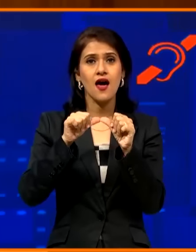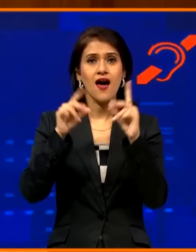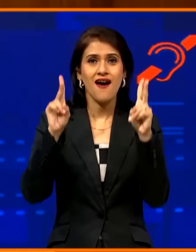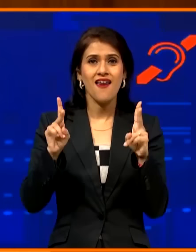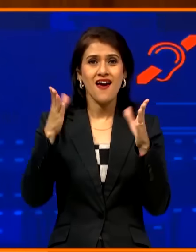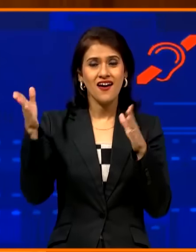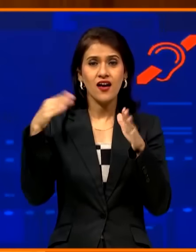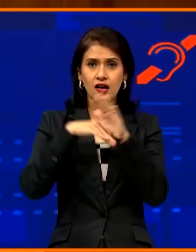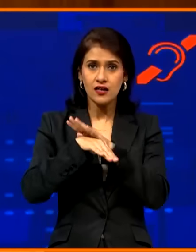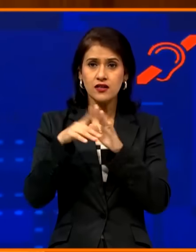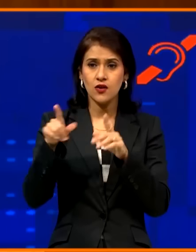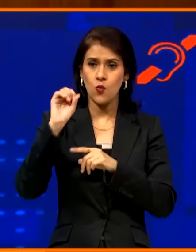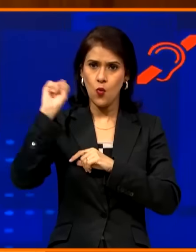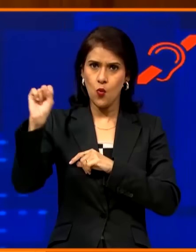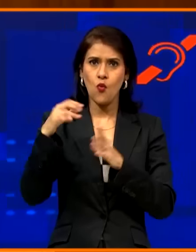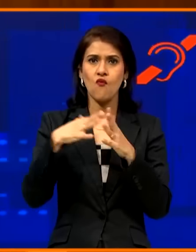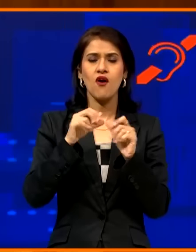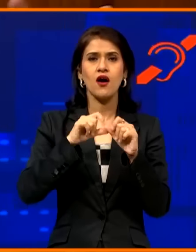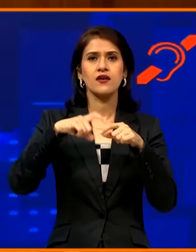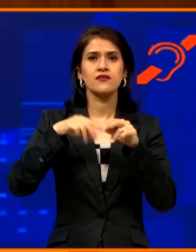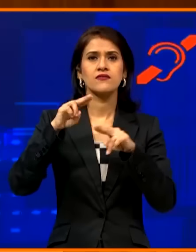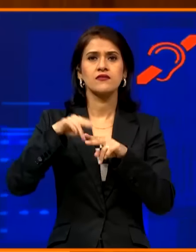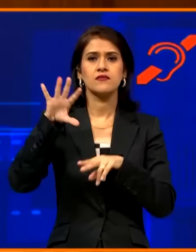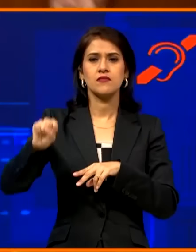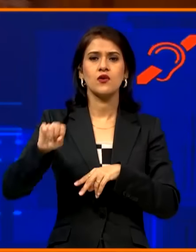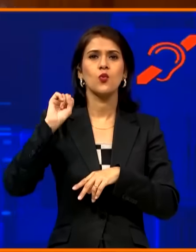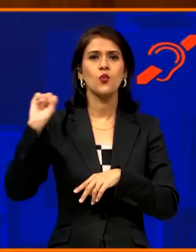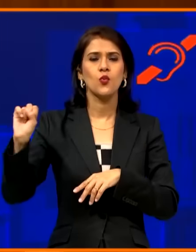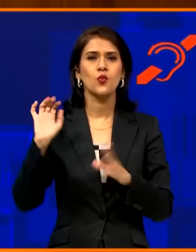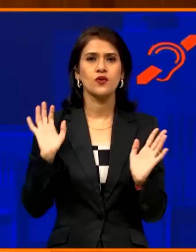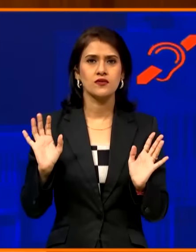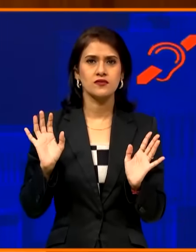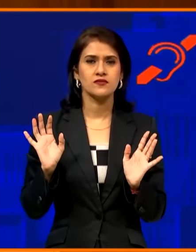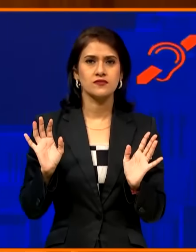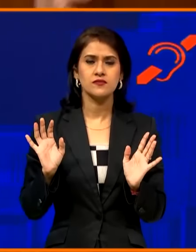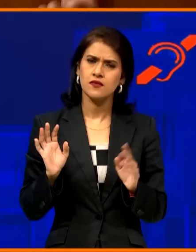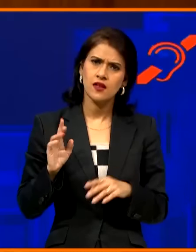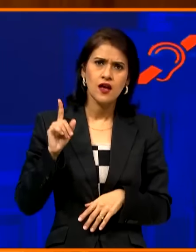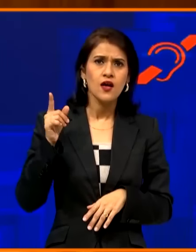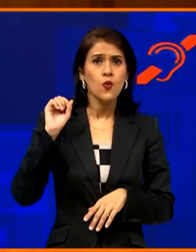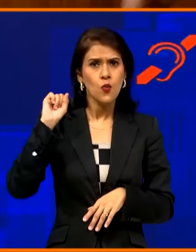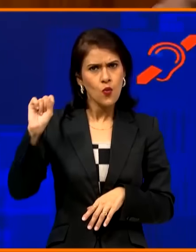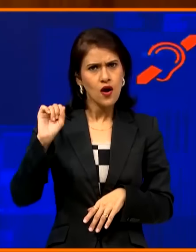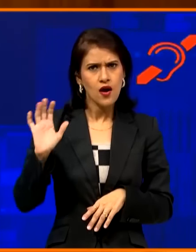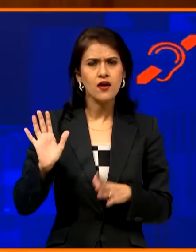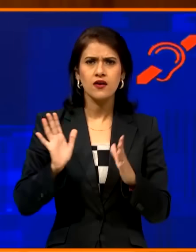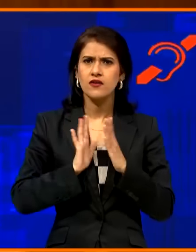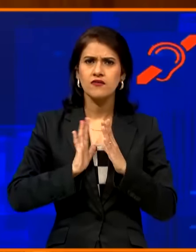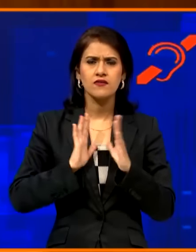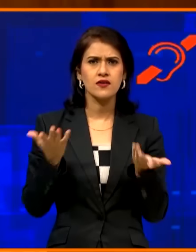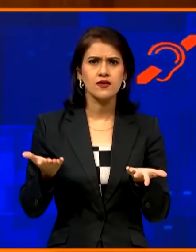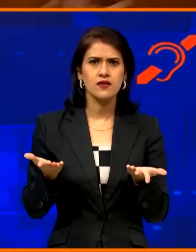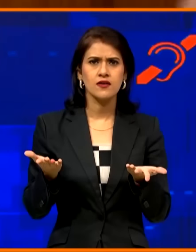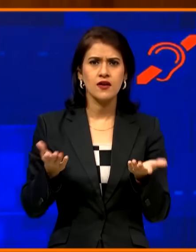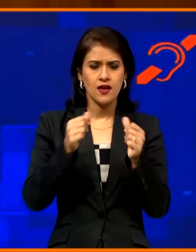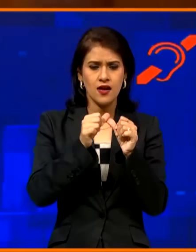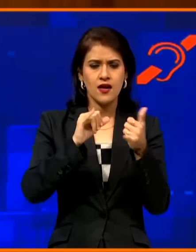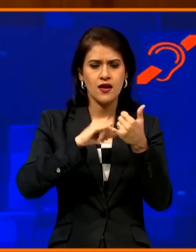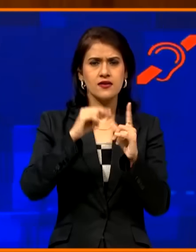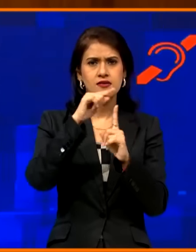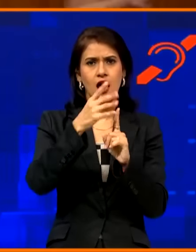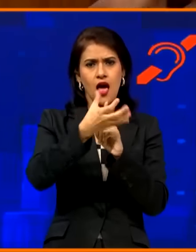एक बात समझिए के ताजमहल अगर वक्फ की जमीन है तो वक्फ की जमीन भी है और एएसआई के कंट्रोल में